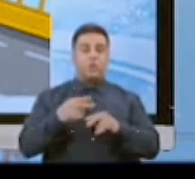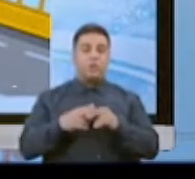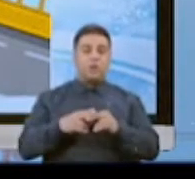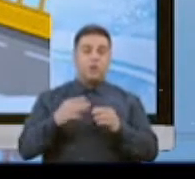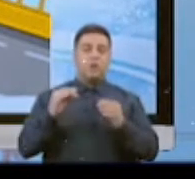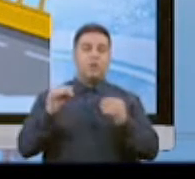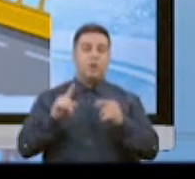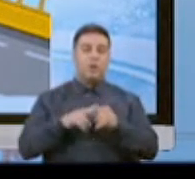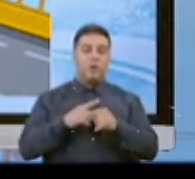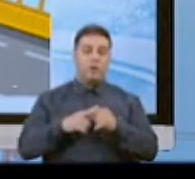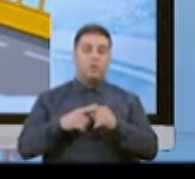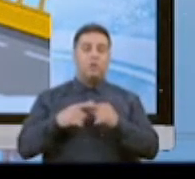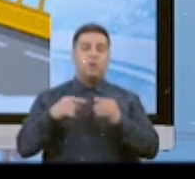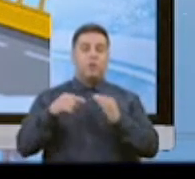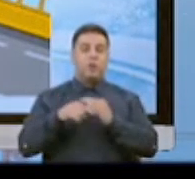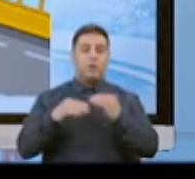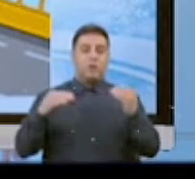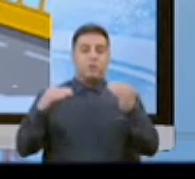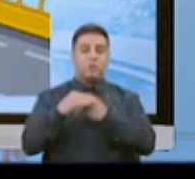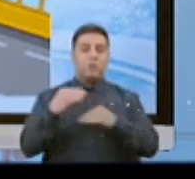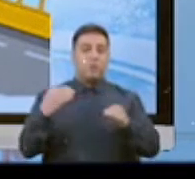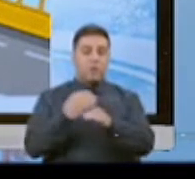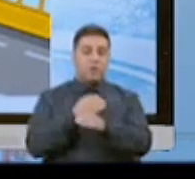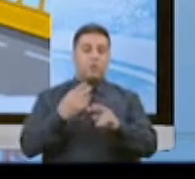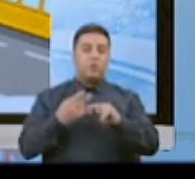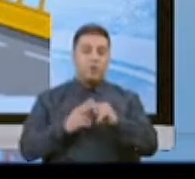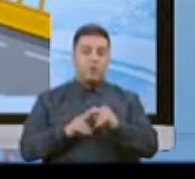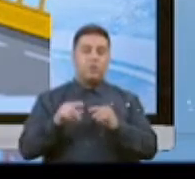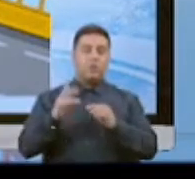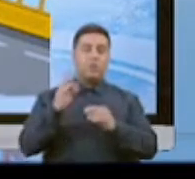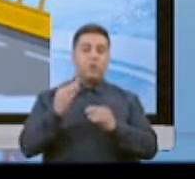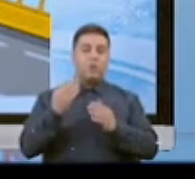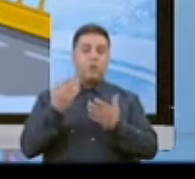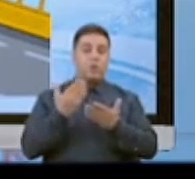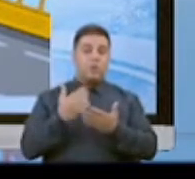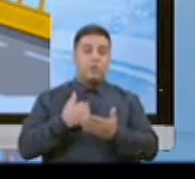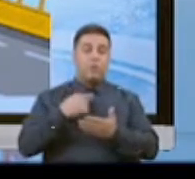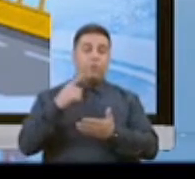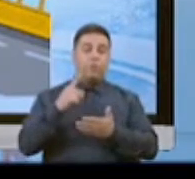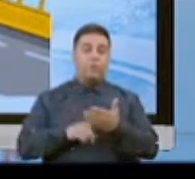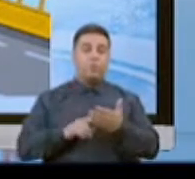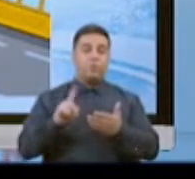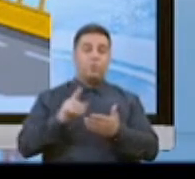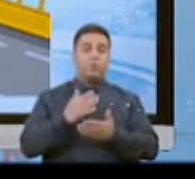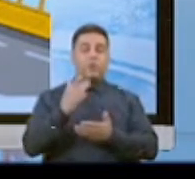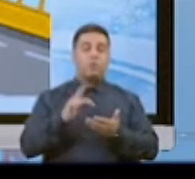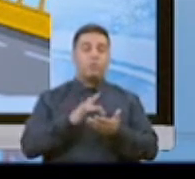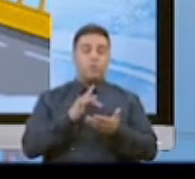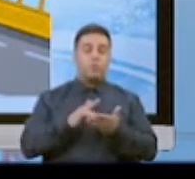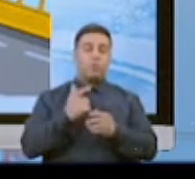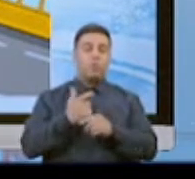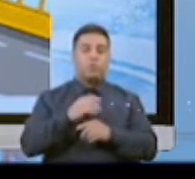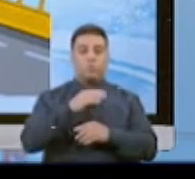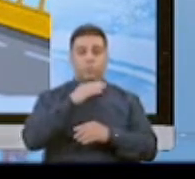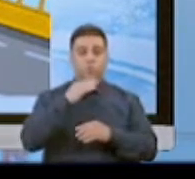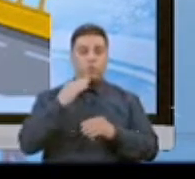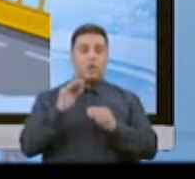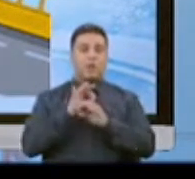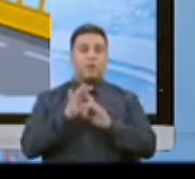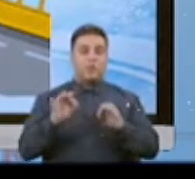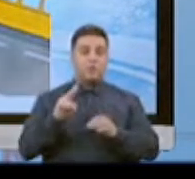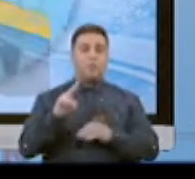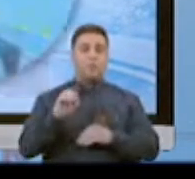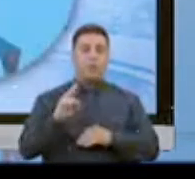примыкания или разветвления дорог на одном уровне. Я уверена, что в вашем городе очень много различных